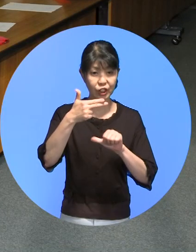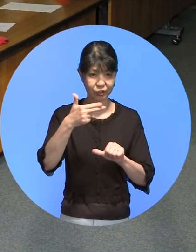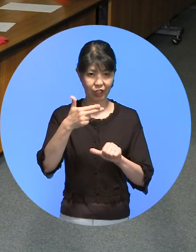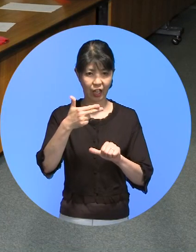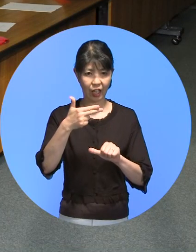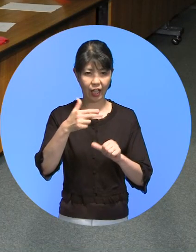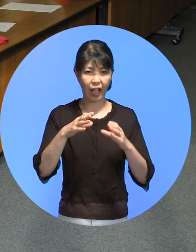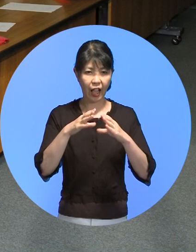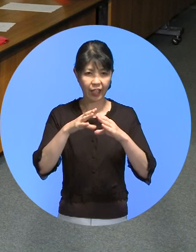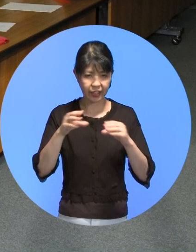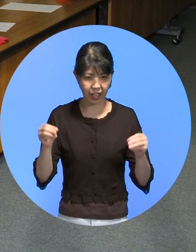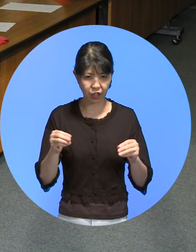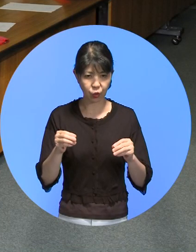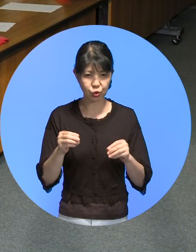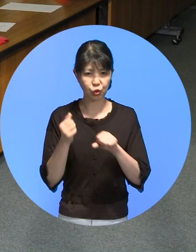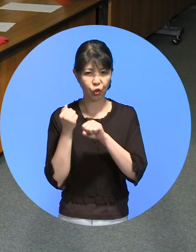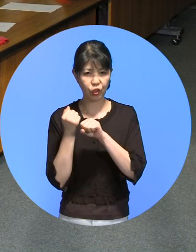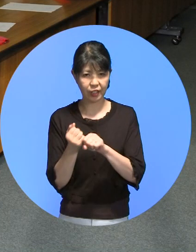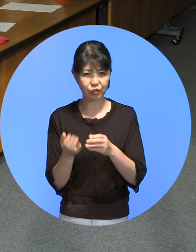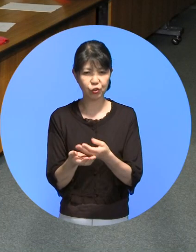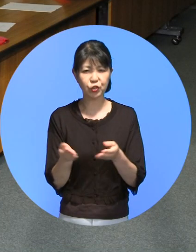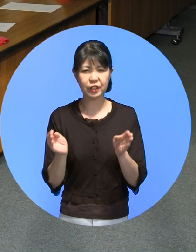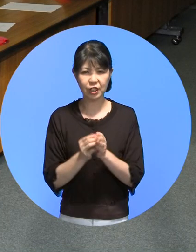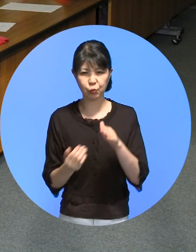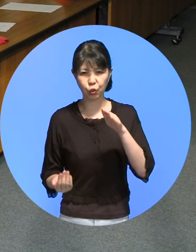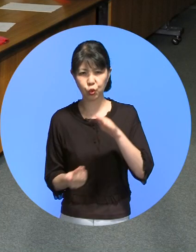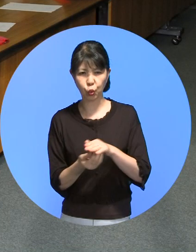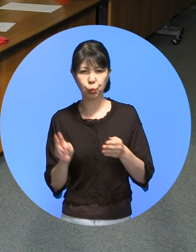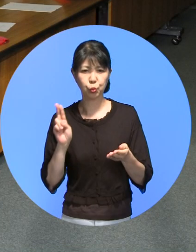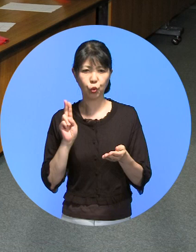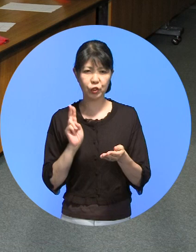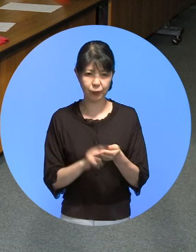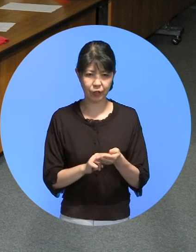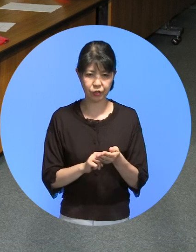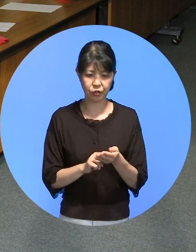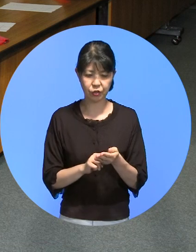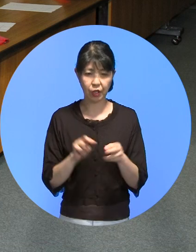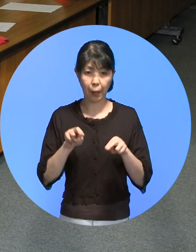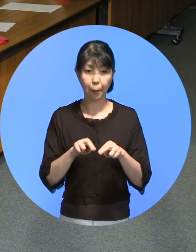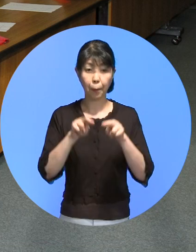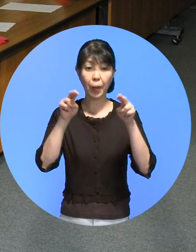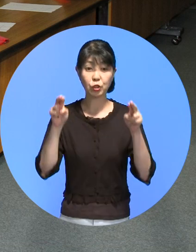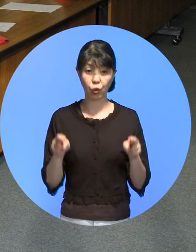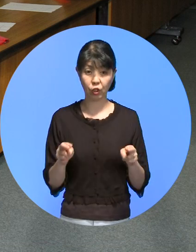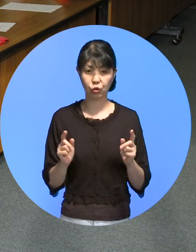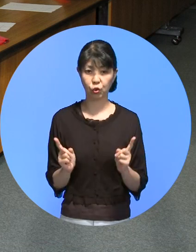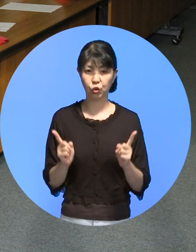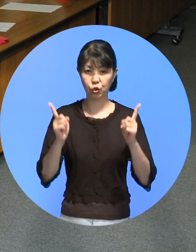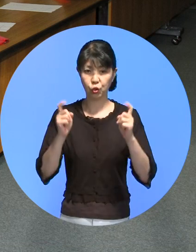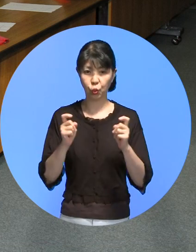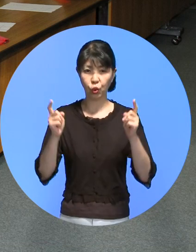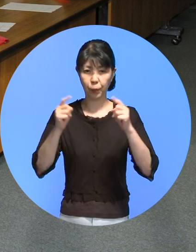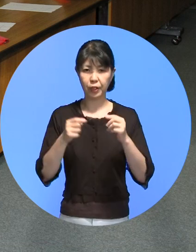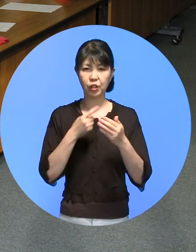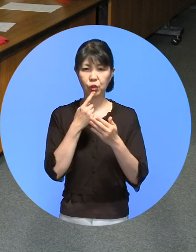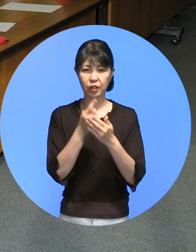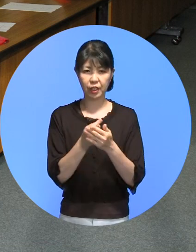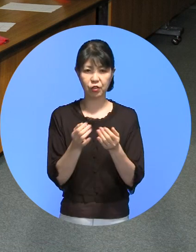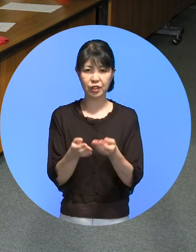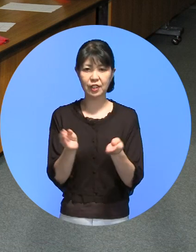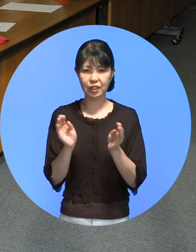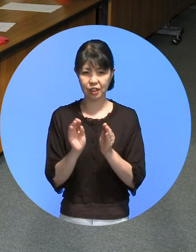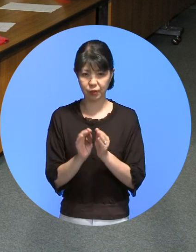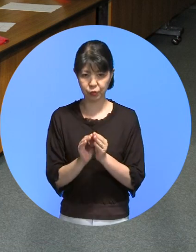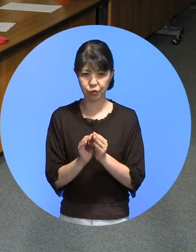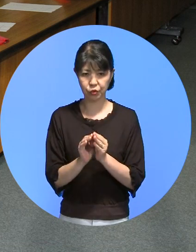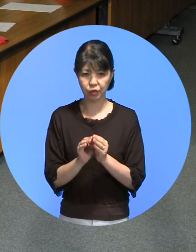7月5日、全国の少年野球チームの頂点を決める高円宮支配第36回全日本